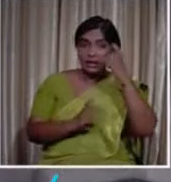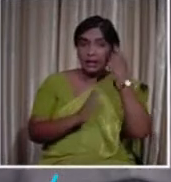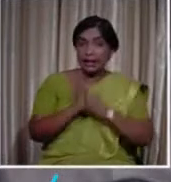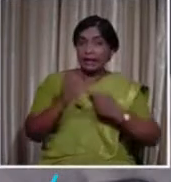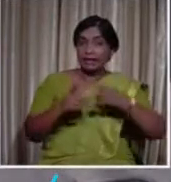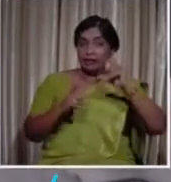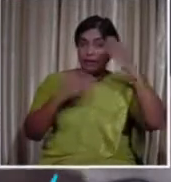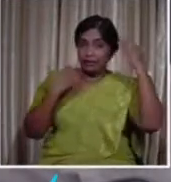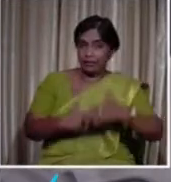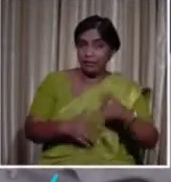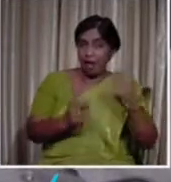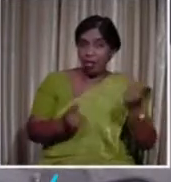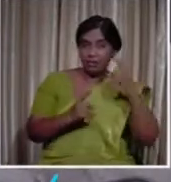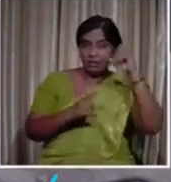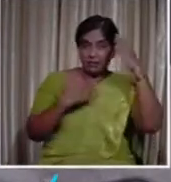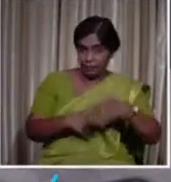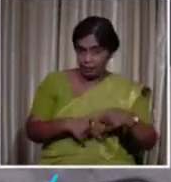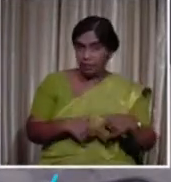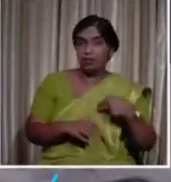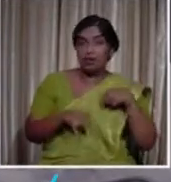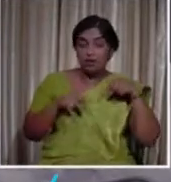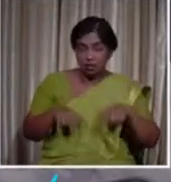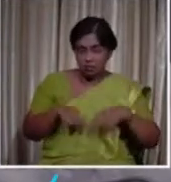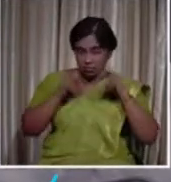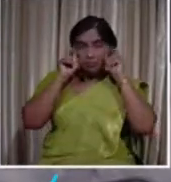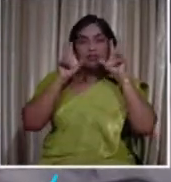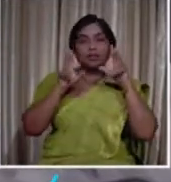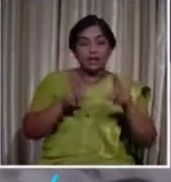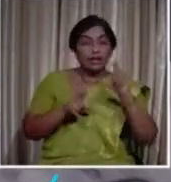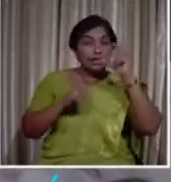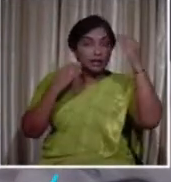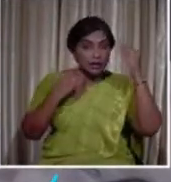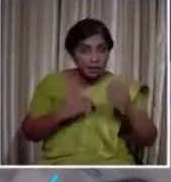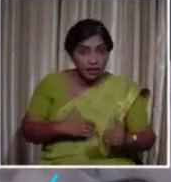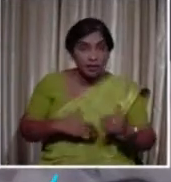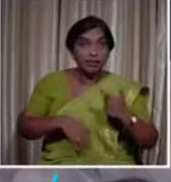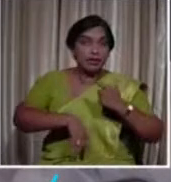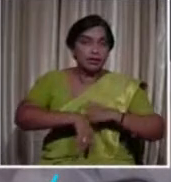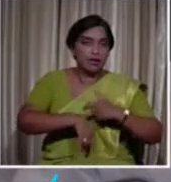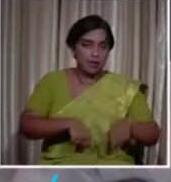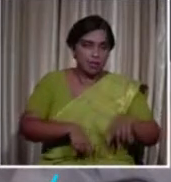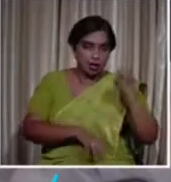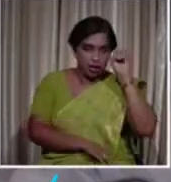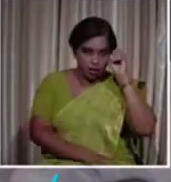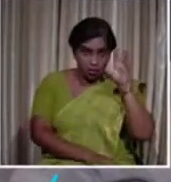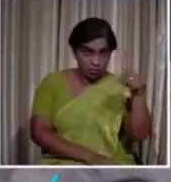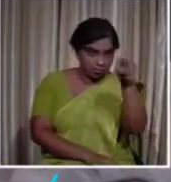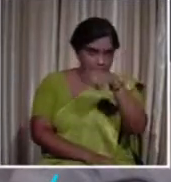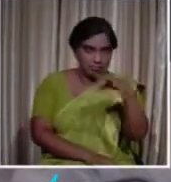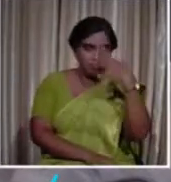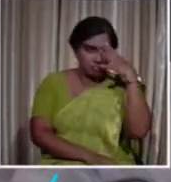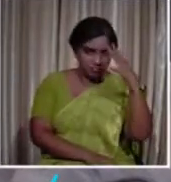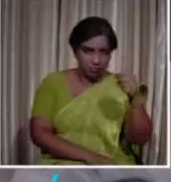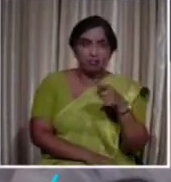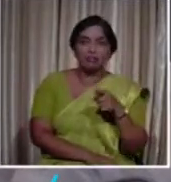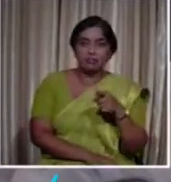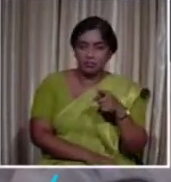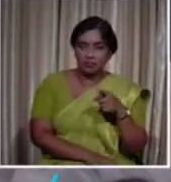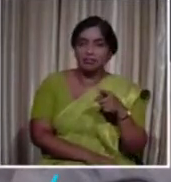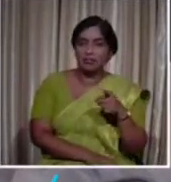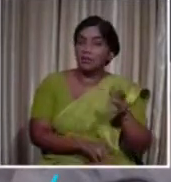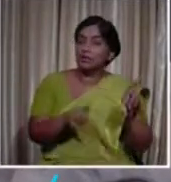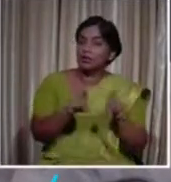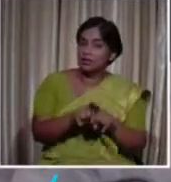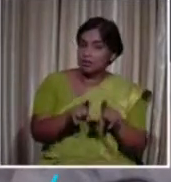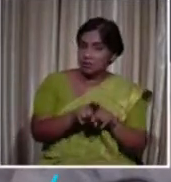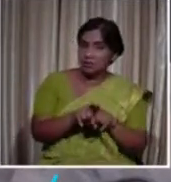රටක් අපි අද අවදි වුණේ ඇඳිරි නීතිය තිබ්බ රටක හොඳට මතක තියාගන්න ඕනි ඒ